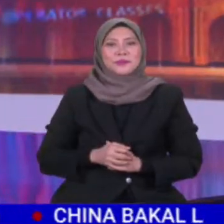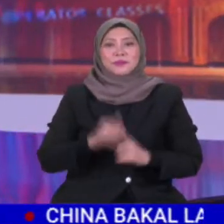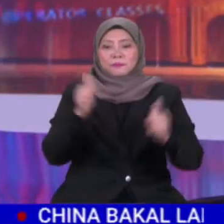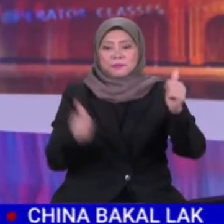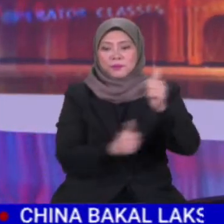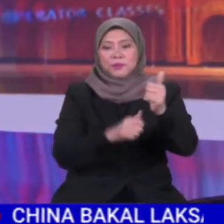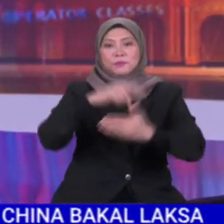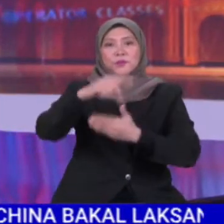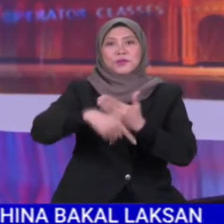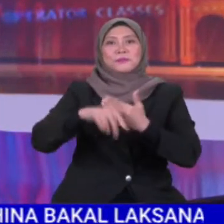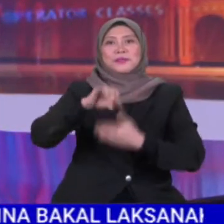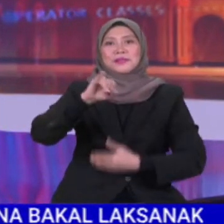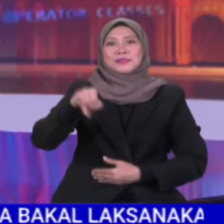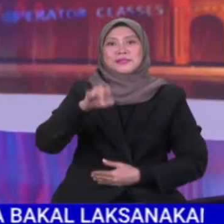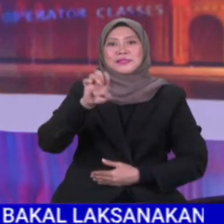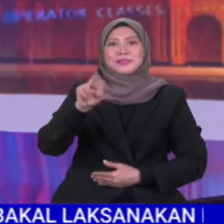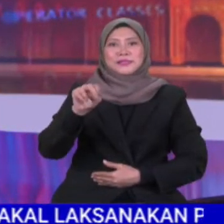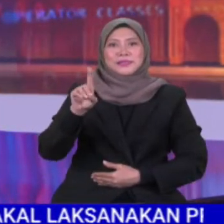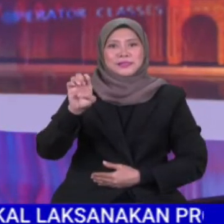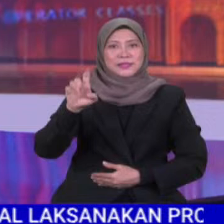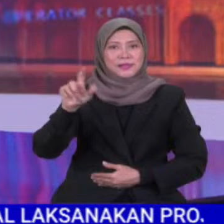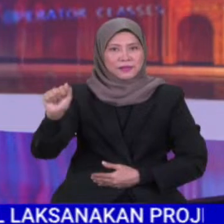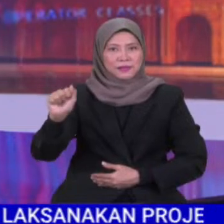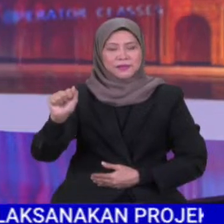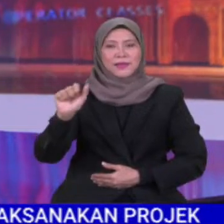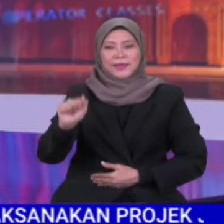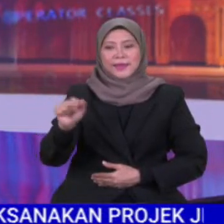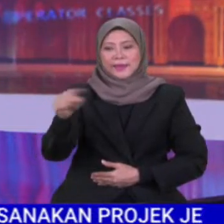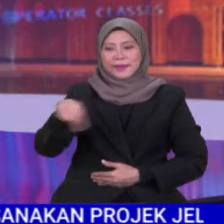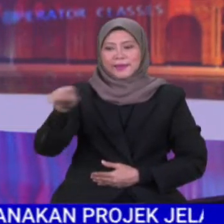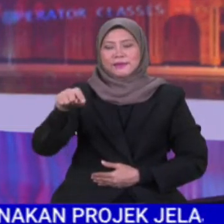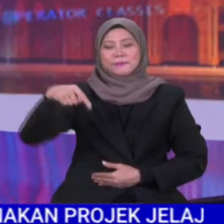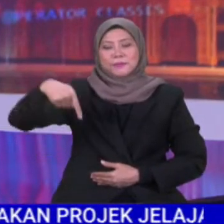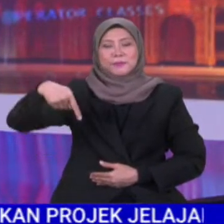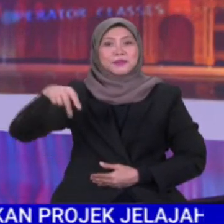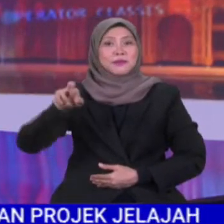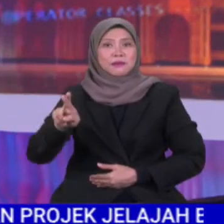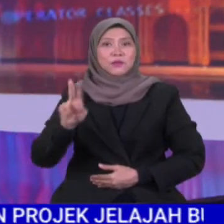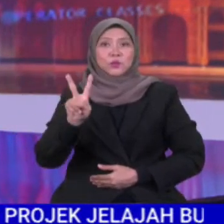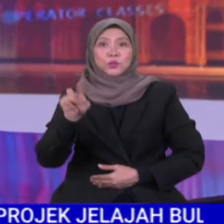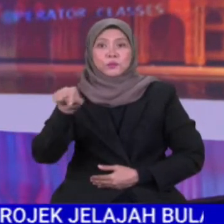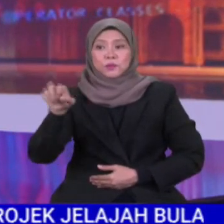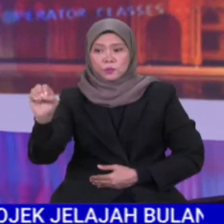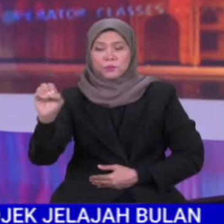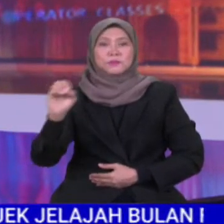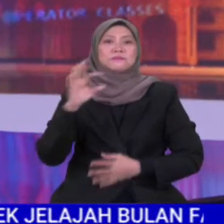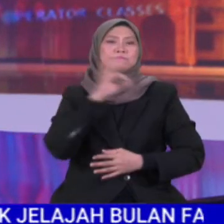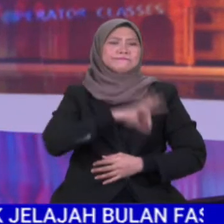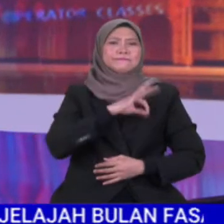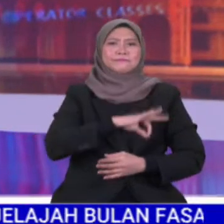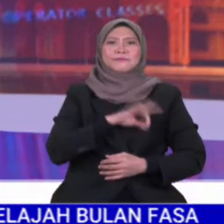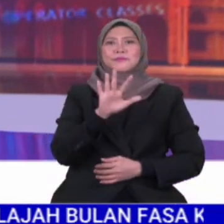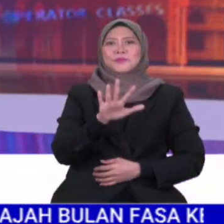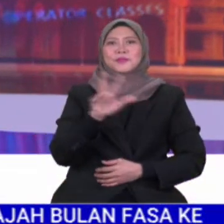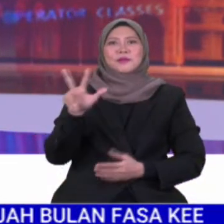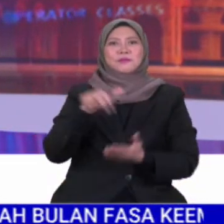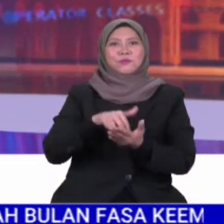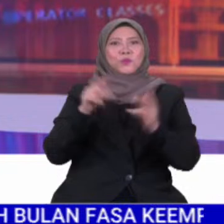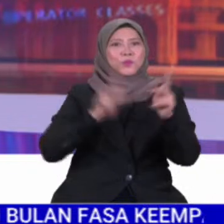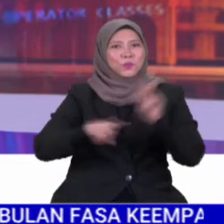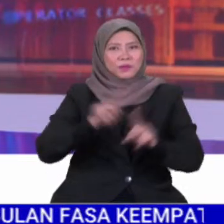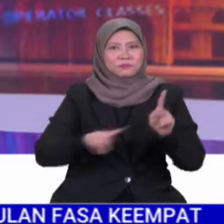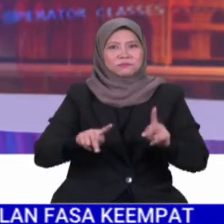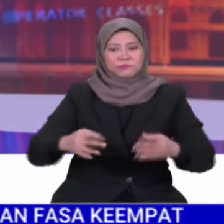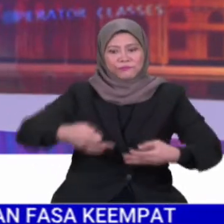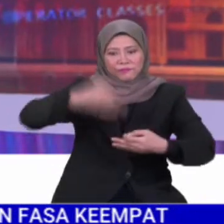bawah program Jalinan Digital Negara Jendela at PPR 2.0 itu dijangka memberi manfaat kepada 53,000 isi